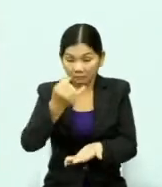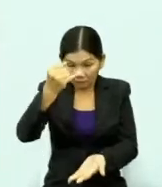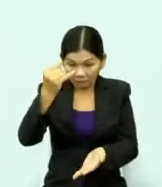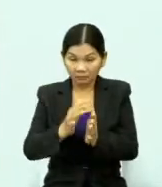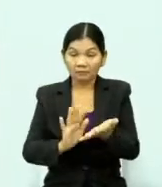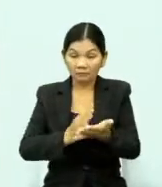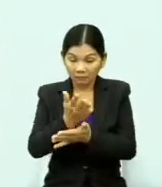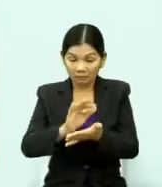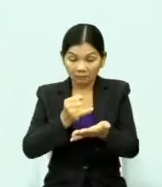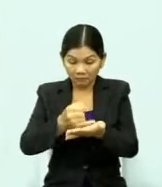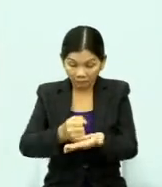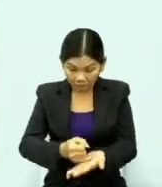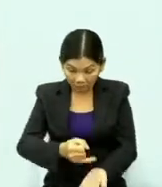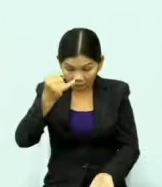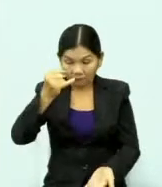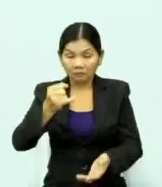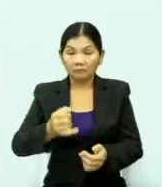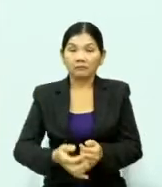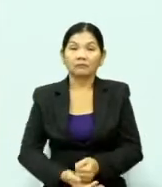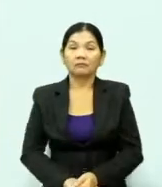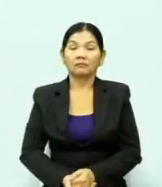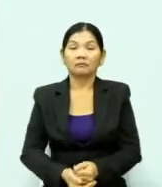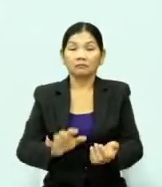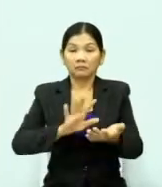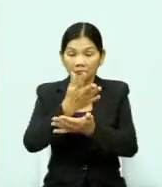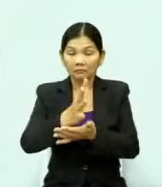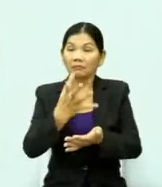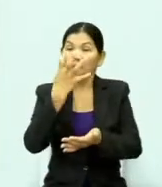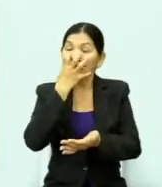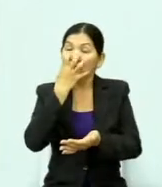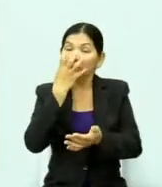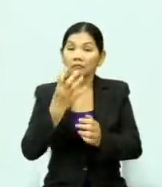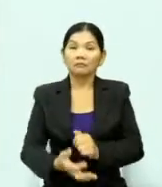Kê, kê, chà, sách, chụp.